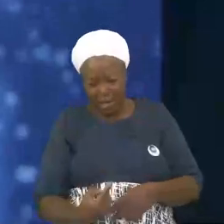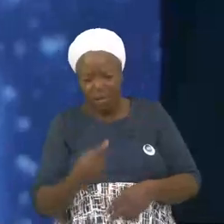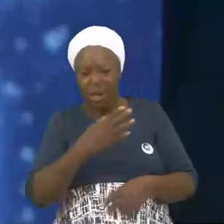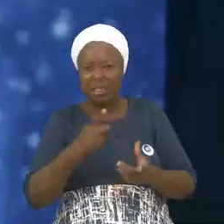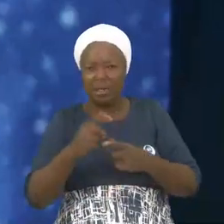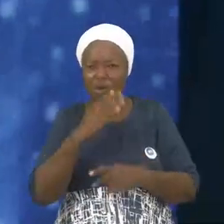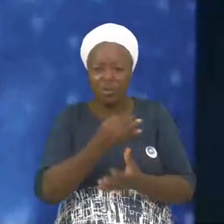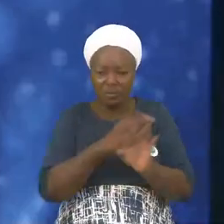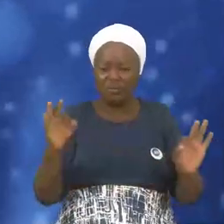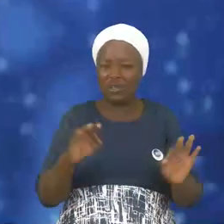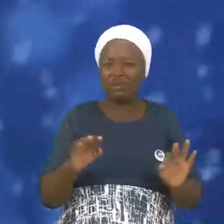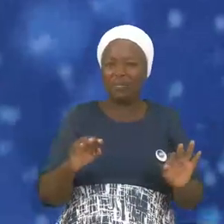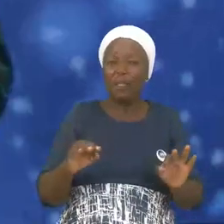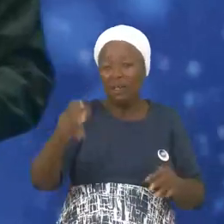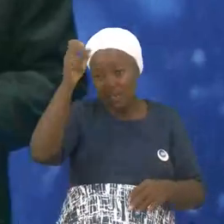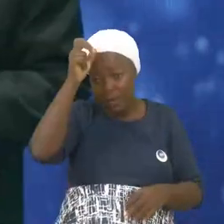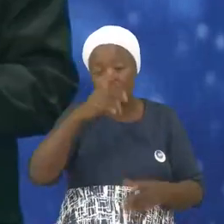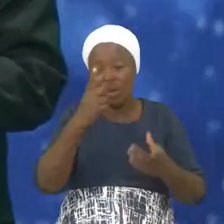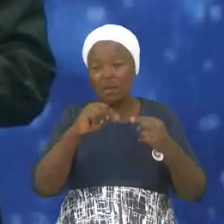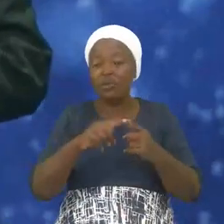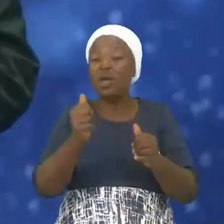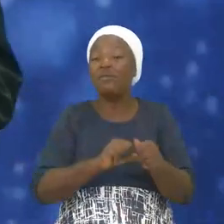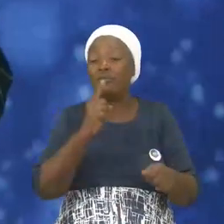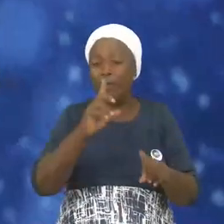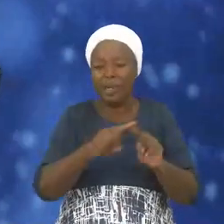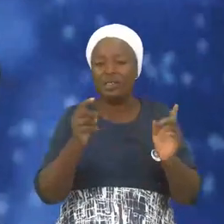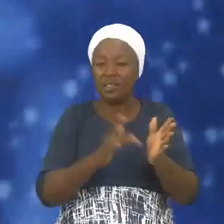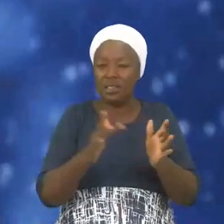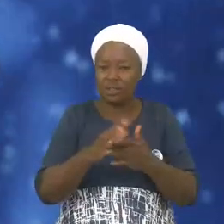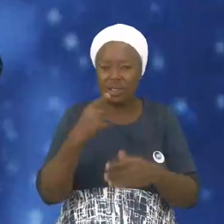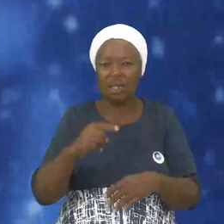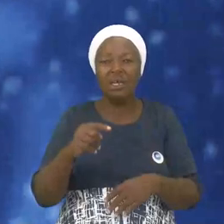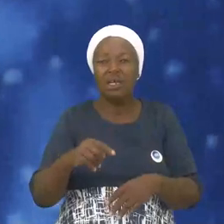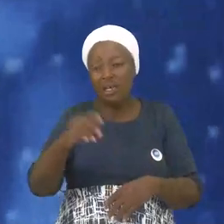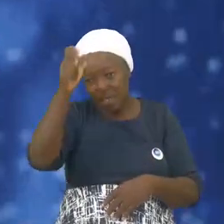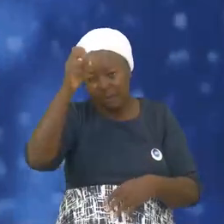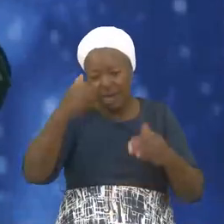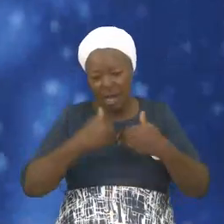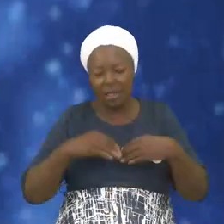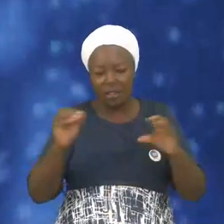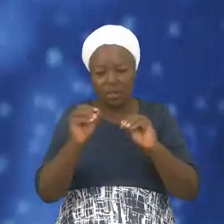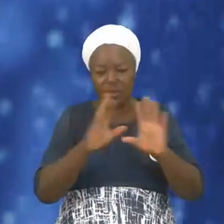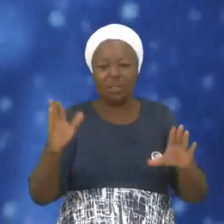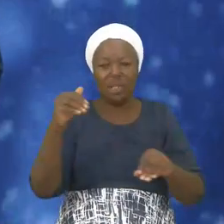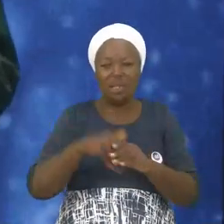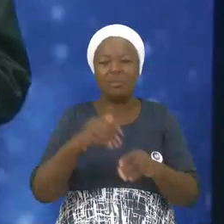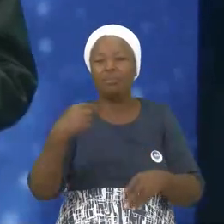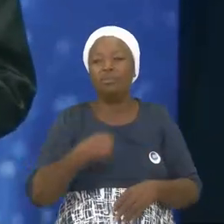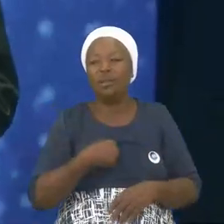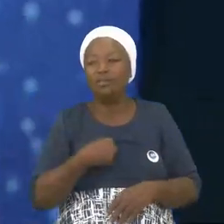désobéir à Dieu? Et tu seras indépendant et tu seras libre. Il vient à tout le monde. Mais Jésus a